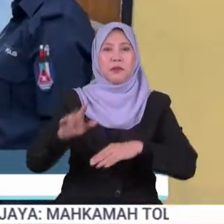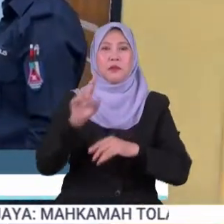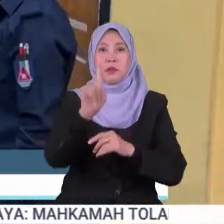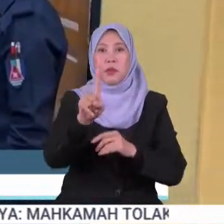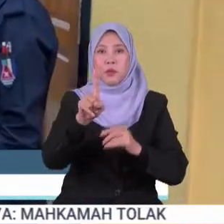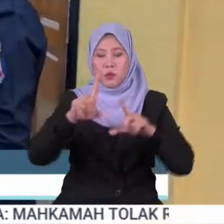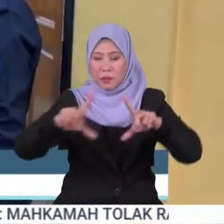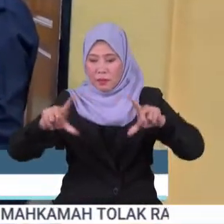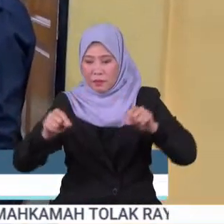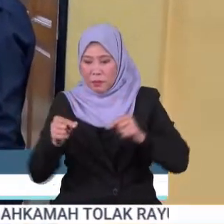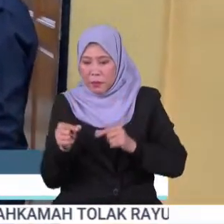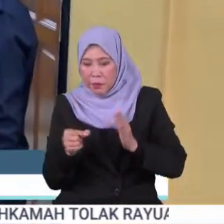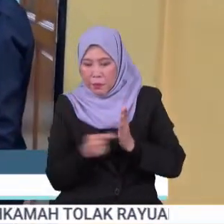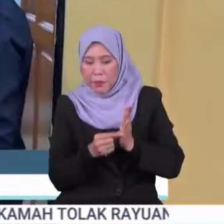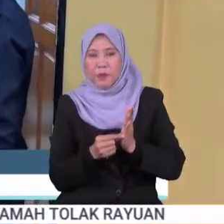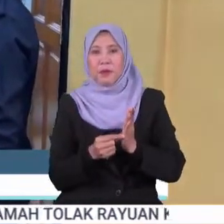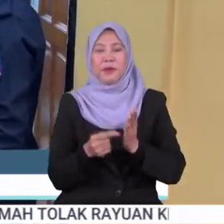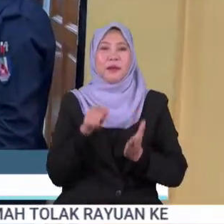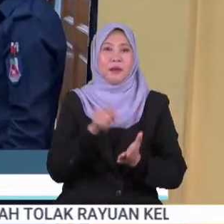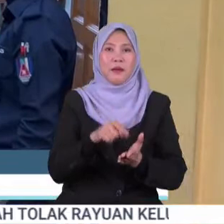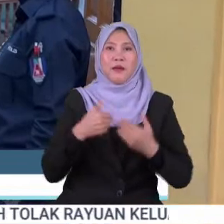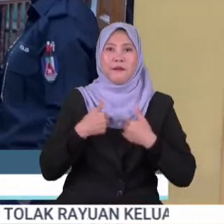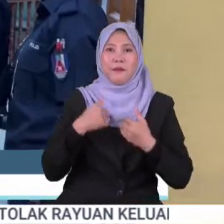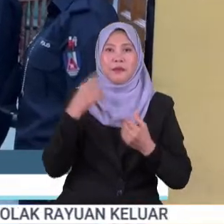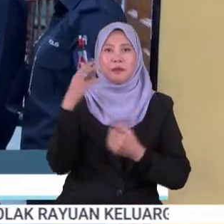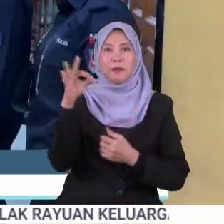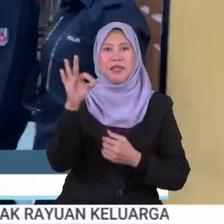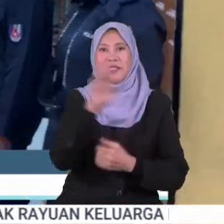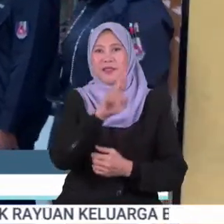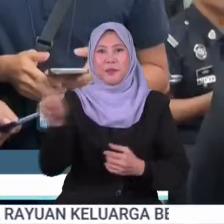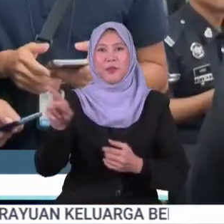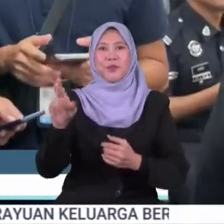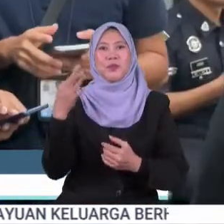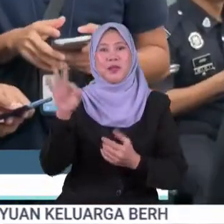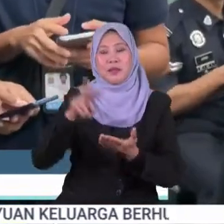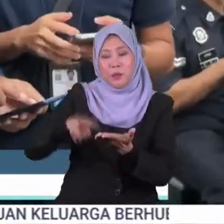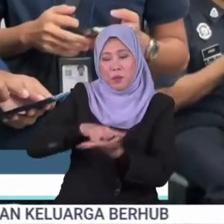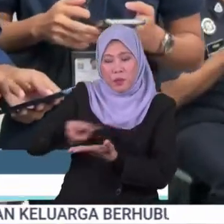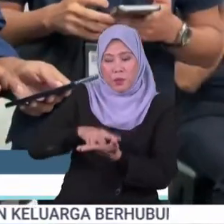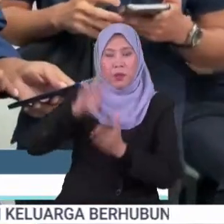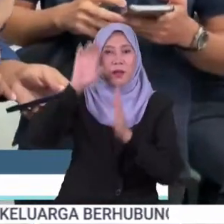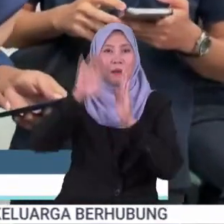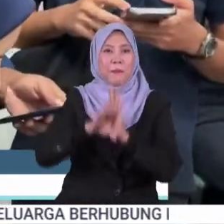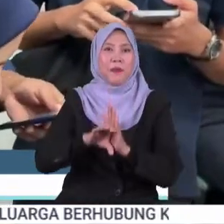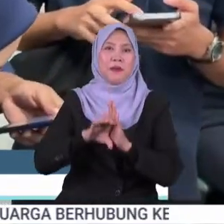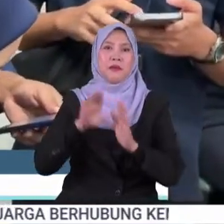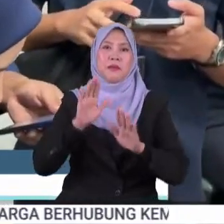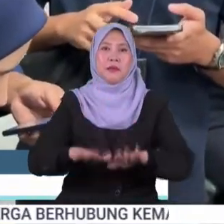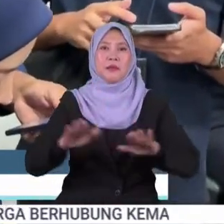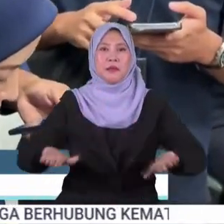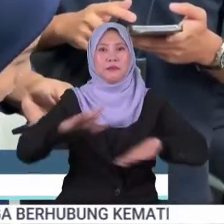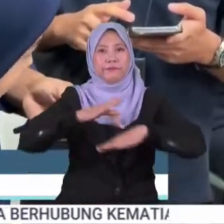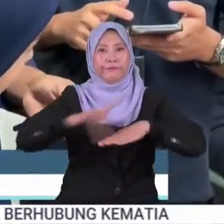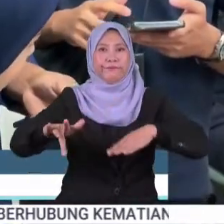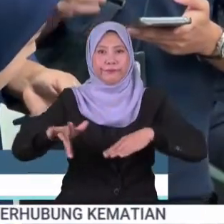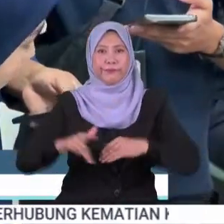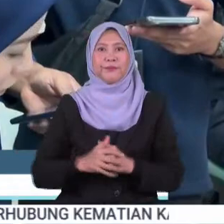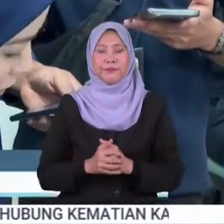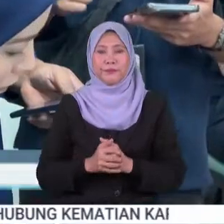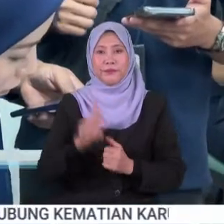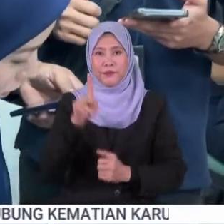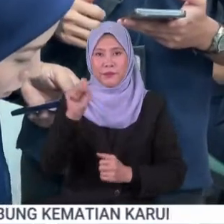satu unit kad memori, pemacu pena yang mengandungi 19,011 video dan gambar pornografi kanak-kanak.